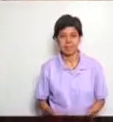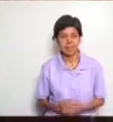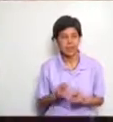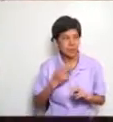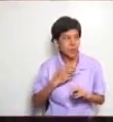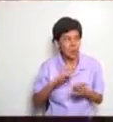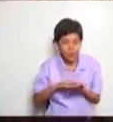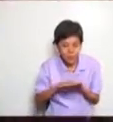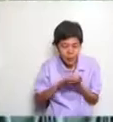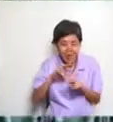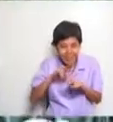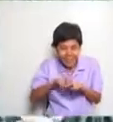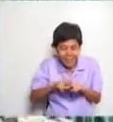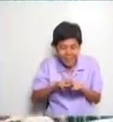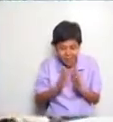ขอยาดนั่งเนี้ย